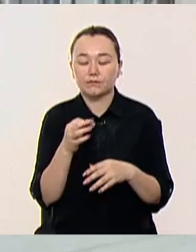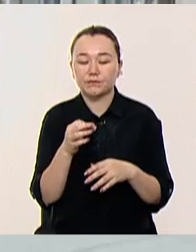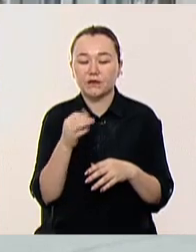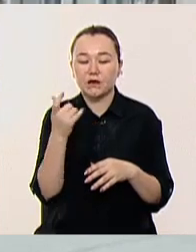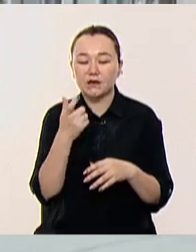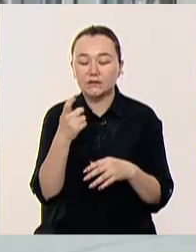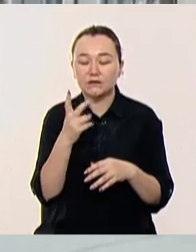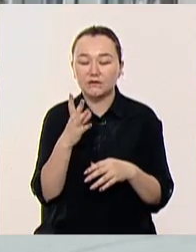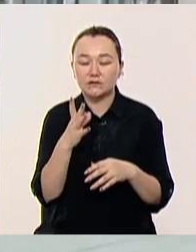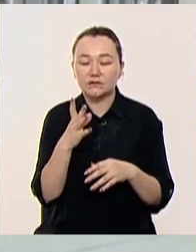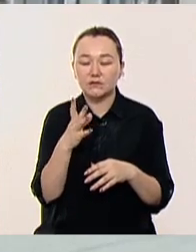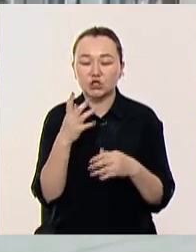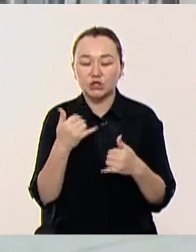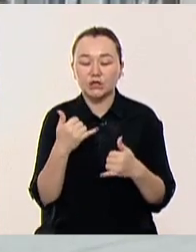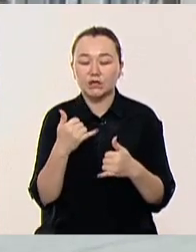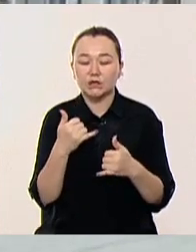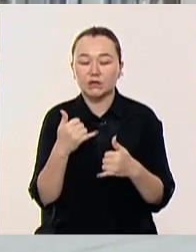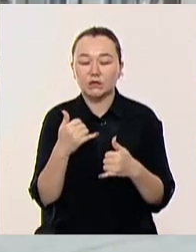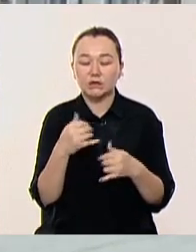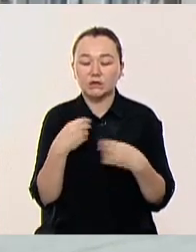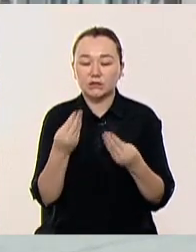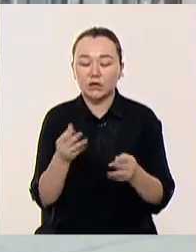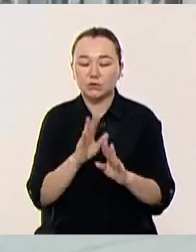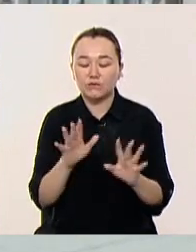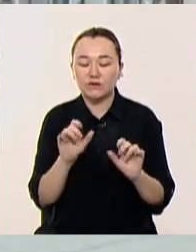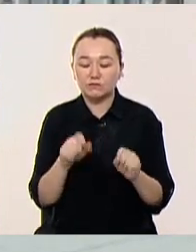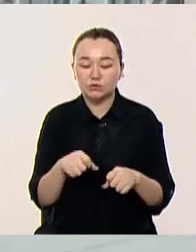владельца квартиры сейчас не дает возможность